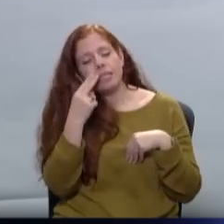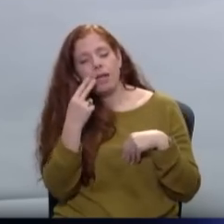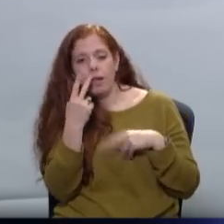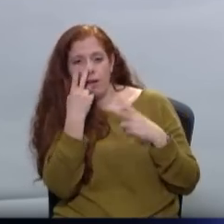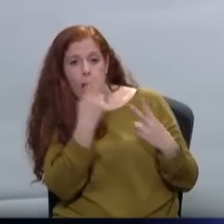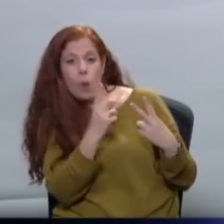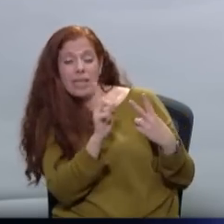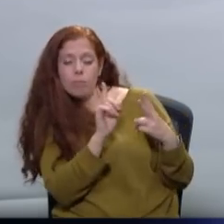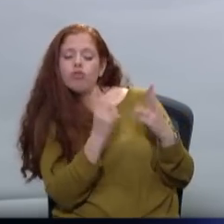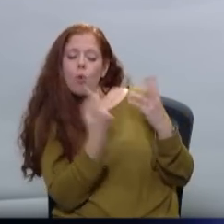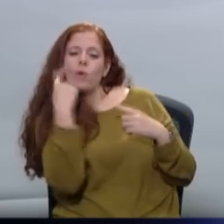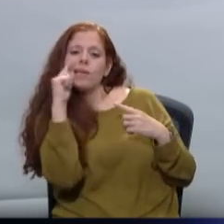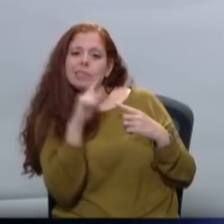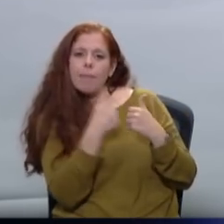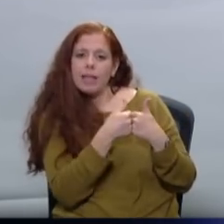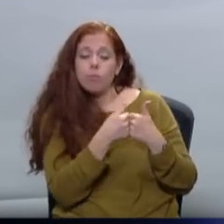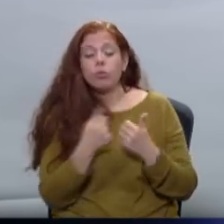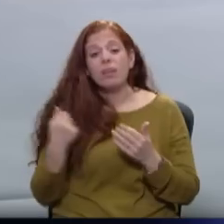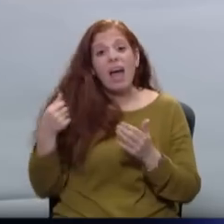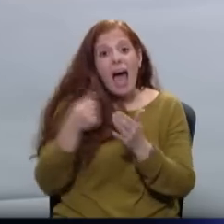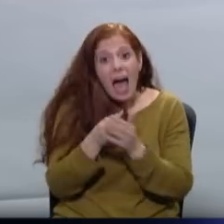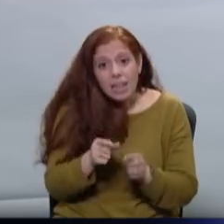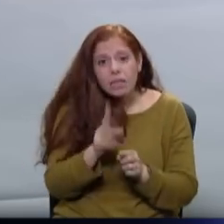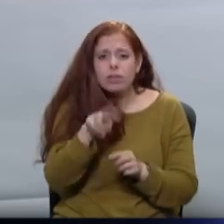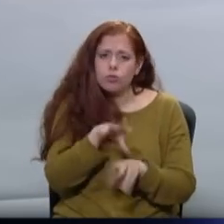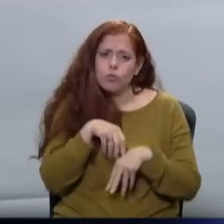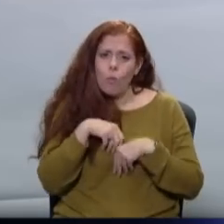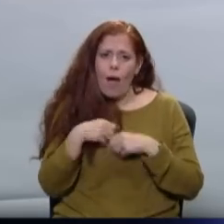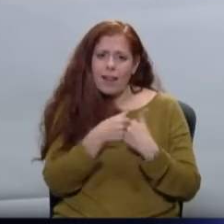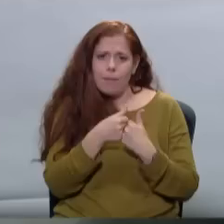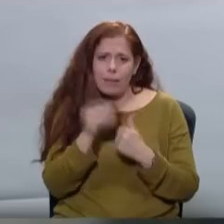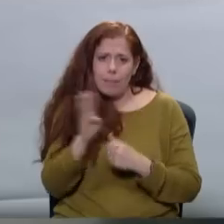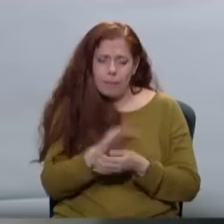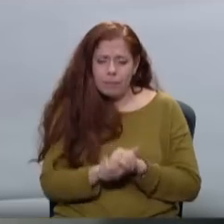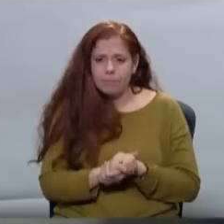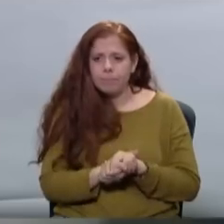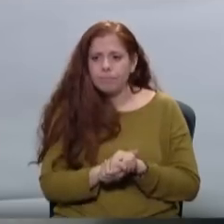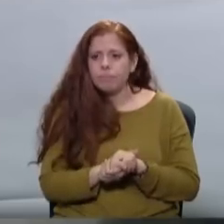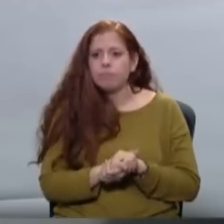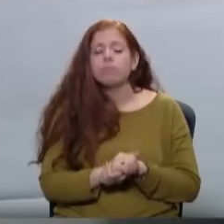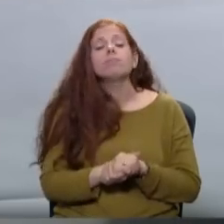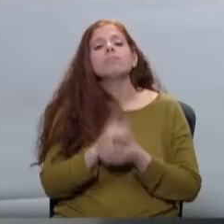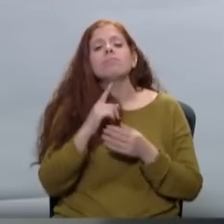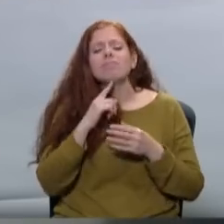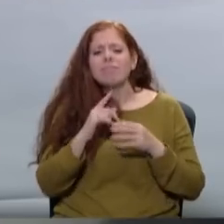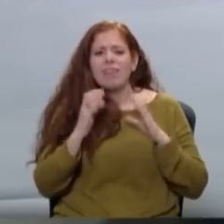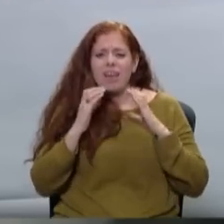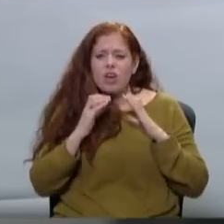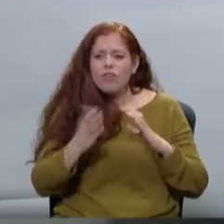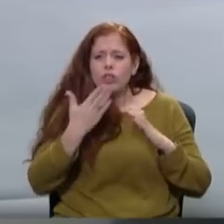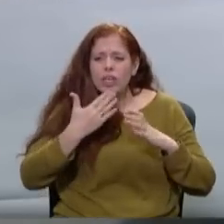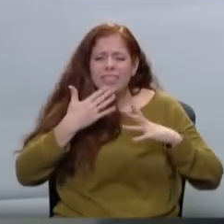עד אז יש מישהו אחר שמוכן להתעמת עם נתניהו. הצפת את